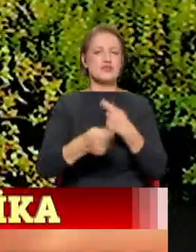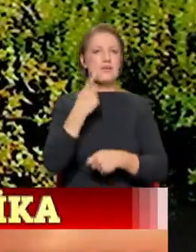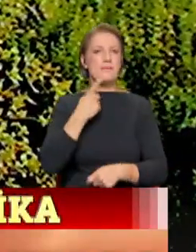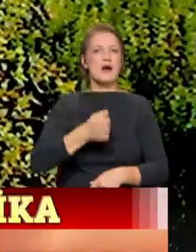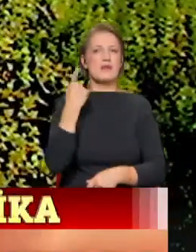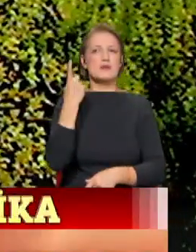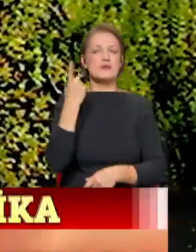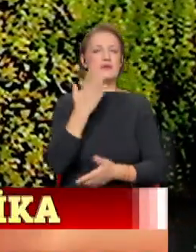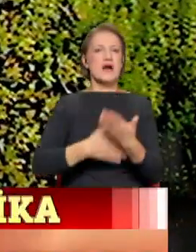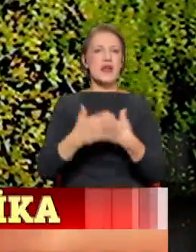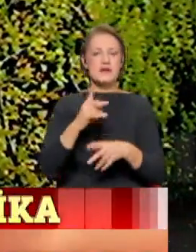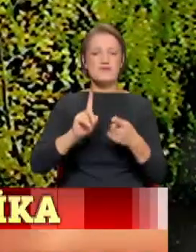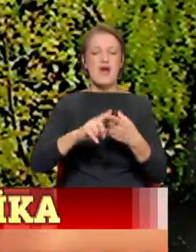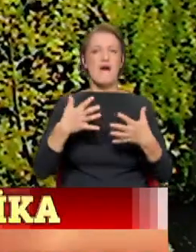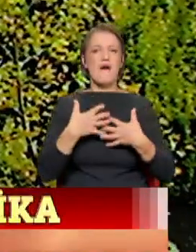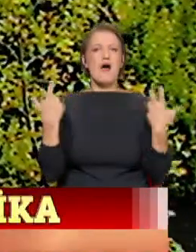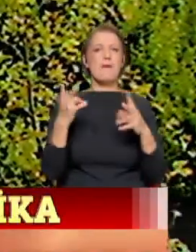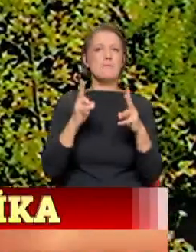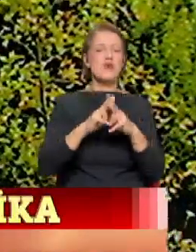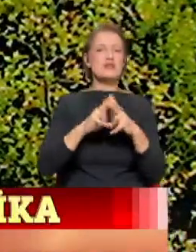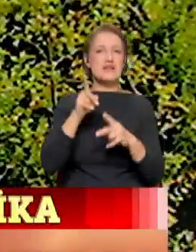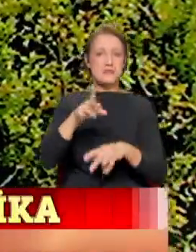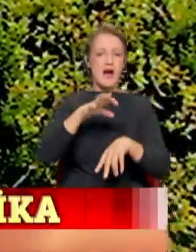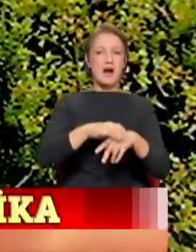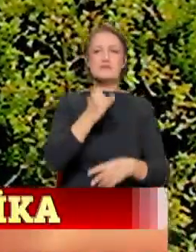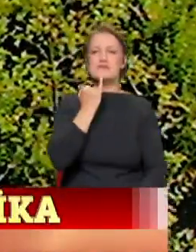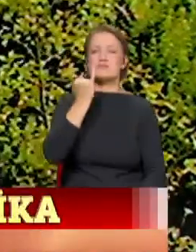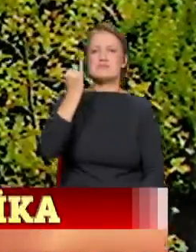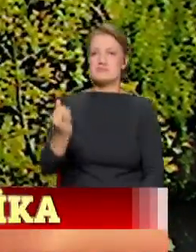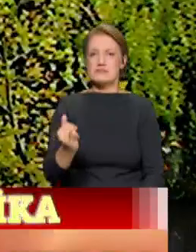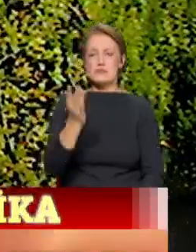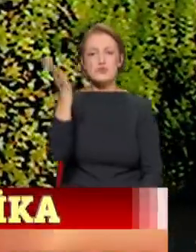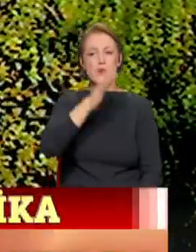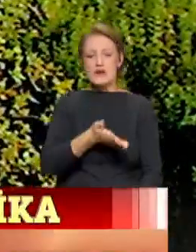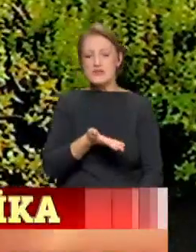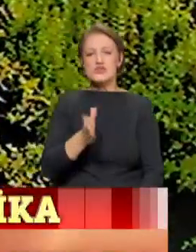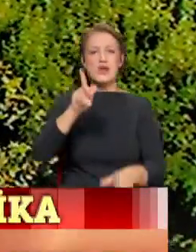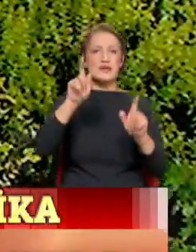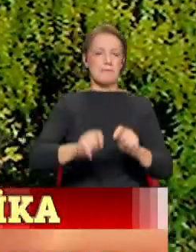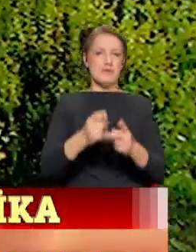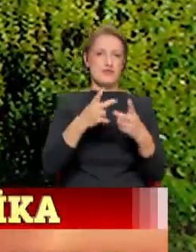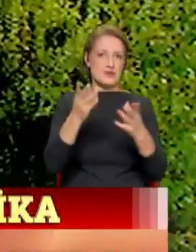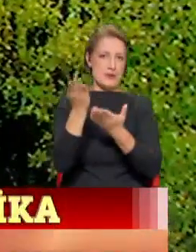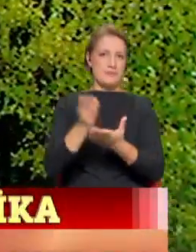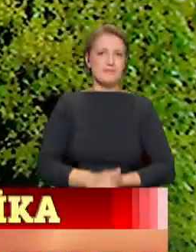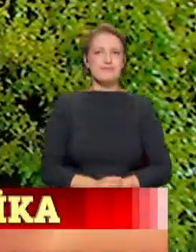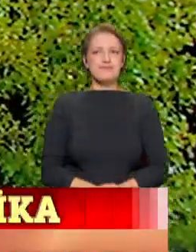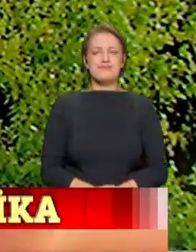Yerlikaya Yaralı ve kahraman polislerimizi ziyareti sonrasında çıkışında yapmış olduğu